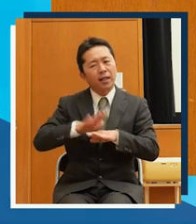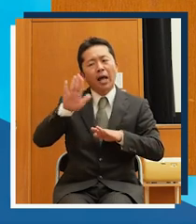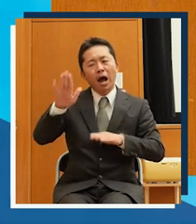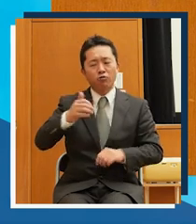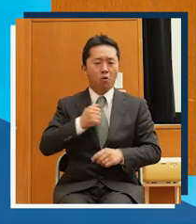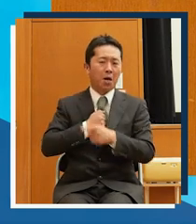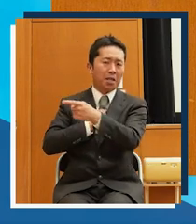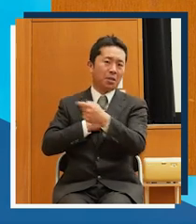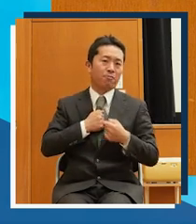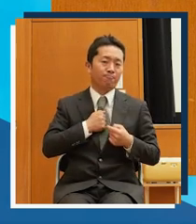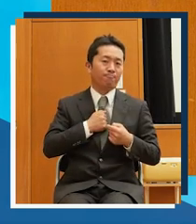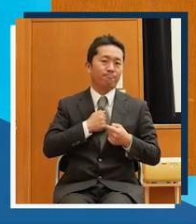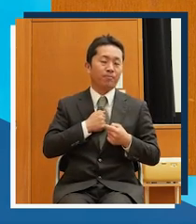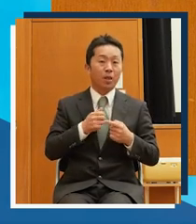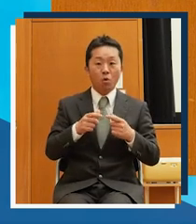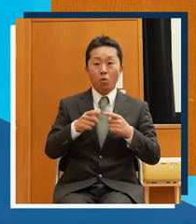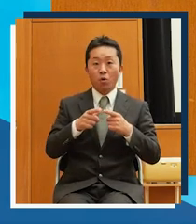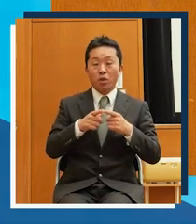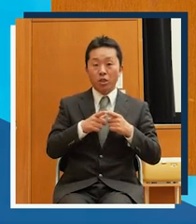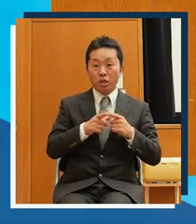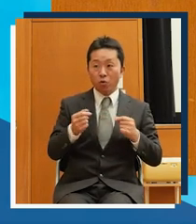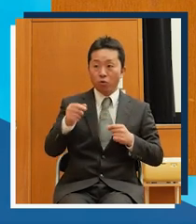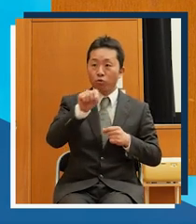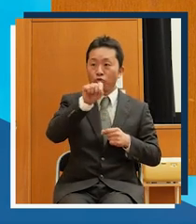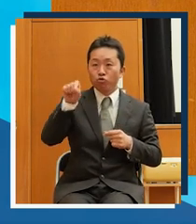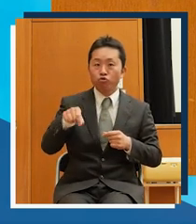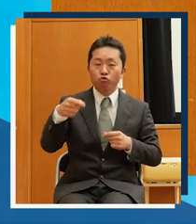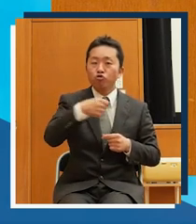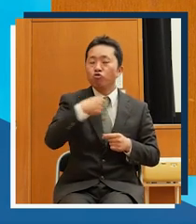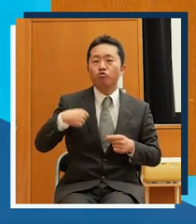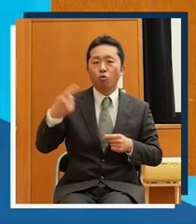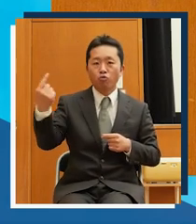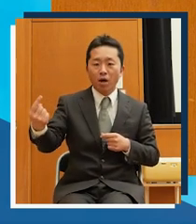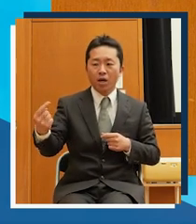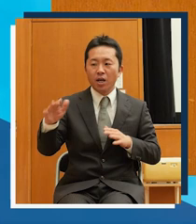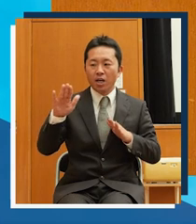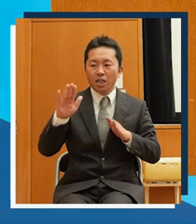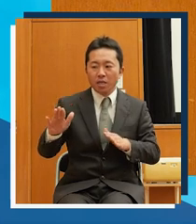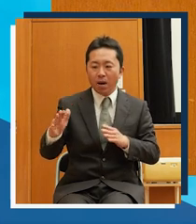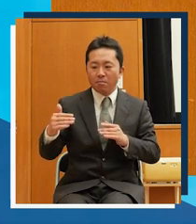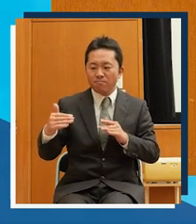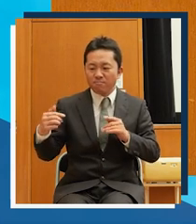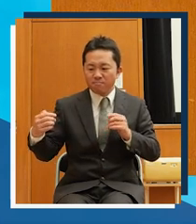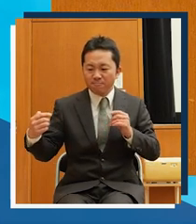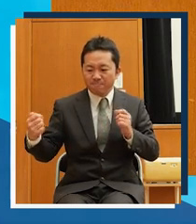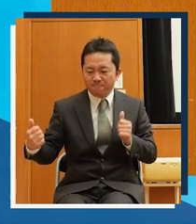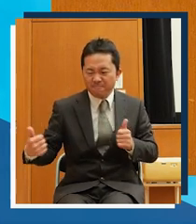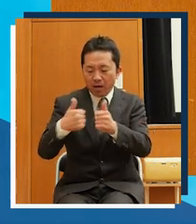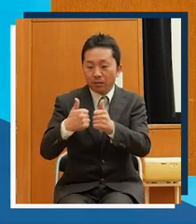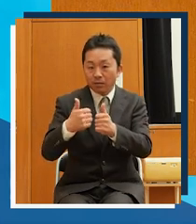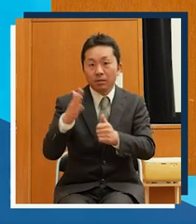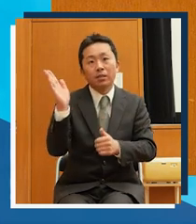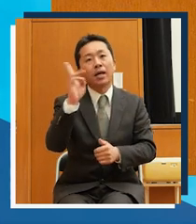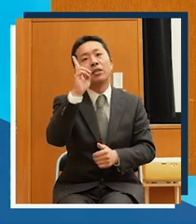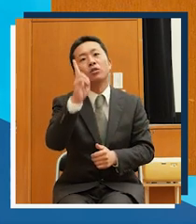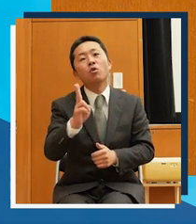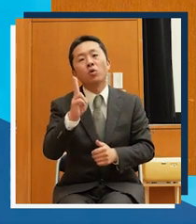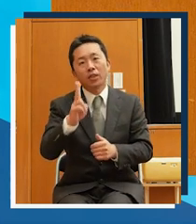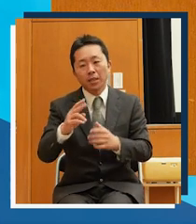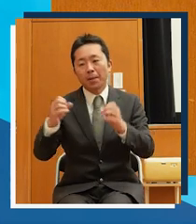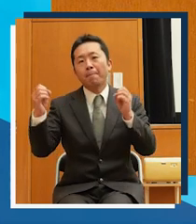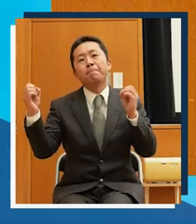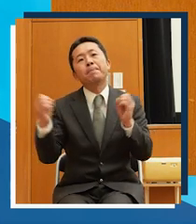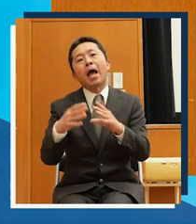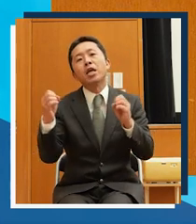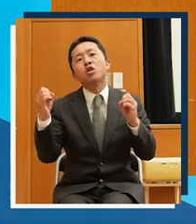いるしかし中国と日本はえこの一食即発の事態にならないようにしっかりと対話によるそういう